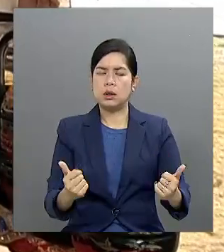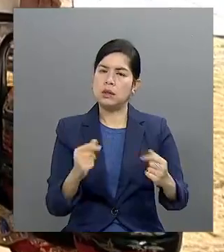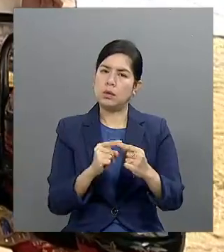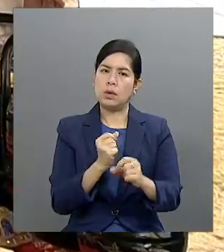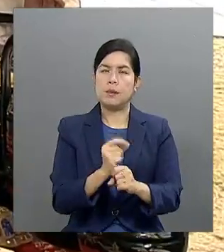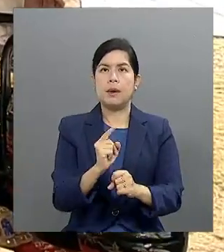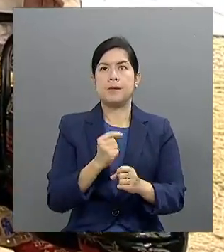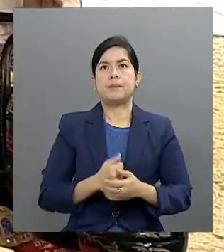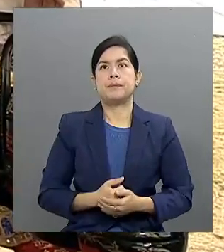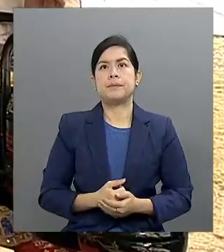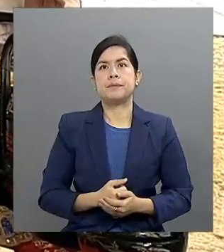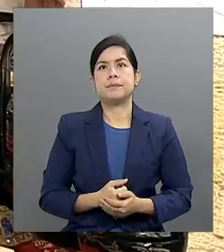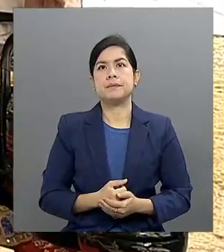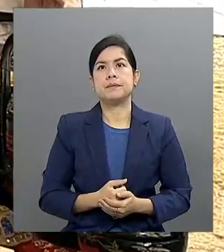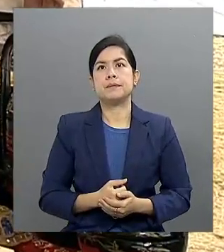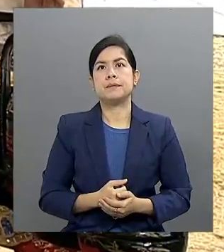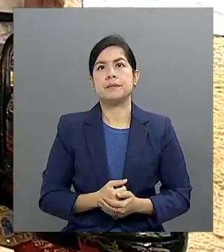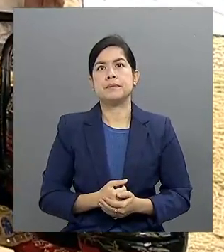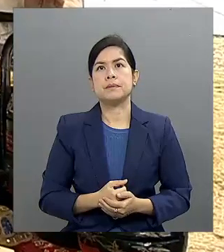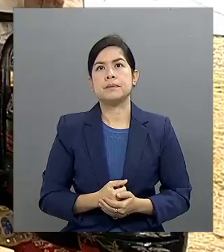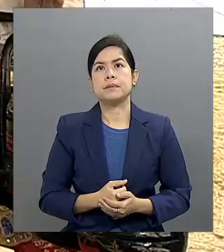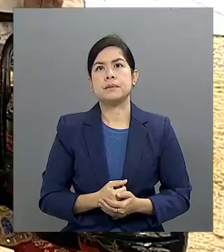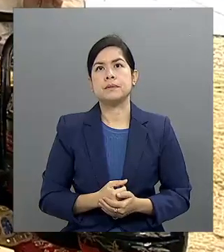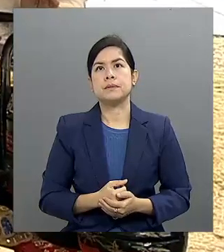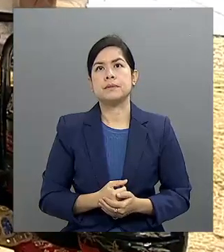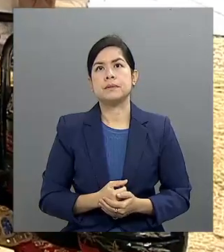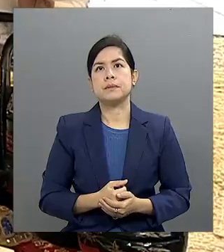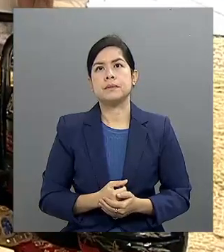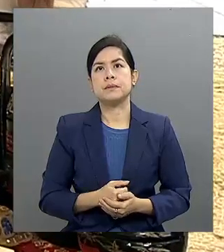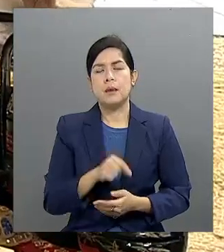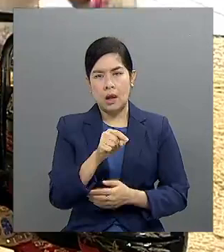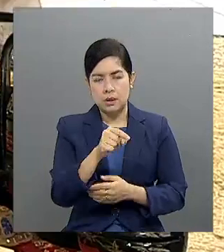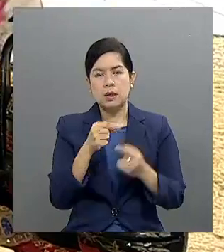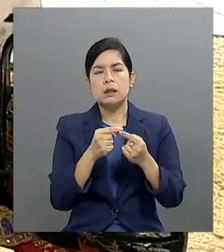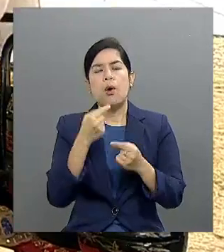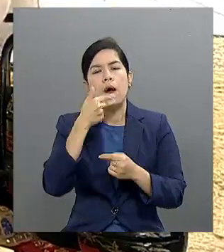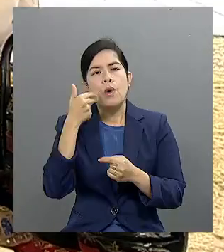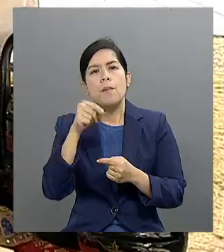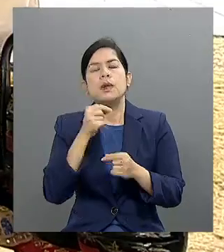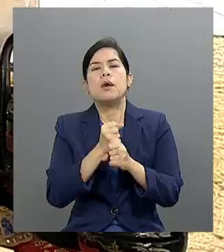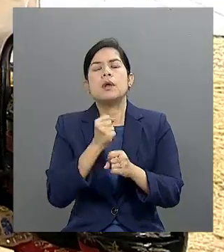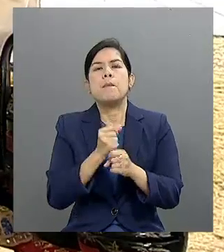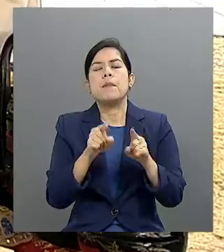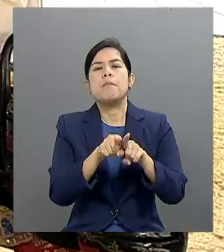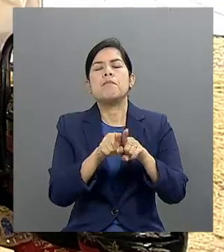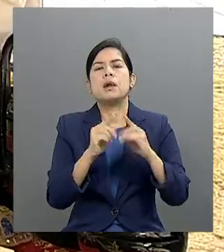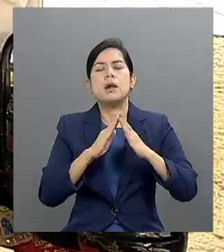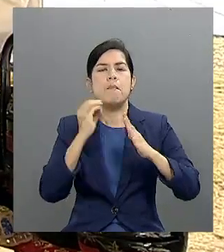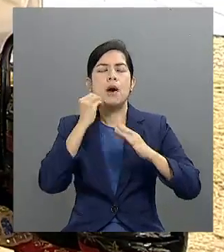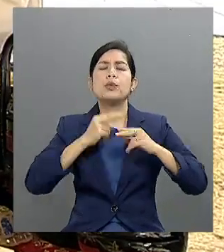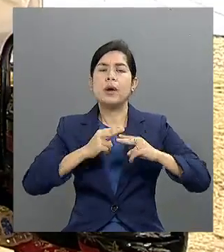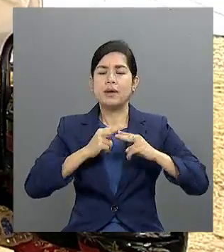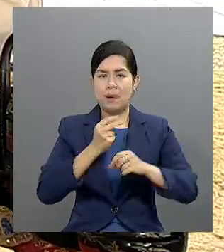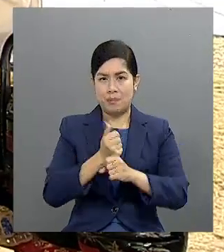ๆต้องบอกก่อนว่าคือปกติอะค่ะขนมตัวนี้เราทำกันในบ้านในครัวเรือนค่ะแต่ว่าปัจจุบันก็คือเราสามารถหาขนมอย่างเงี้ยได้ตามท้องตล